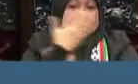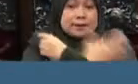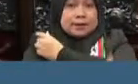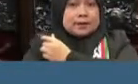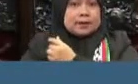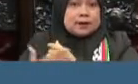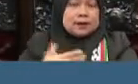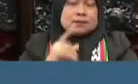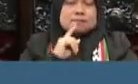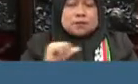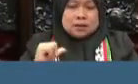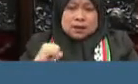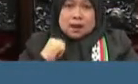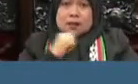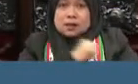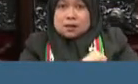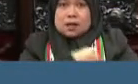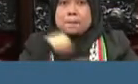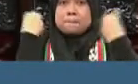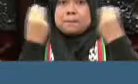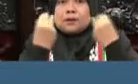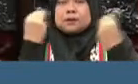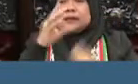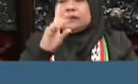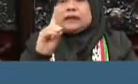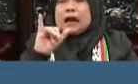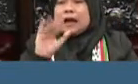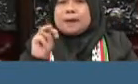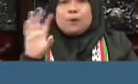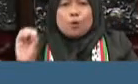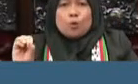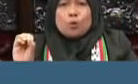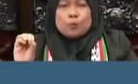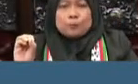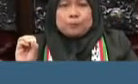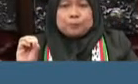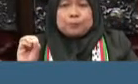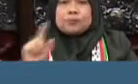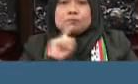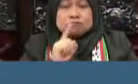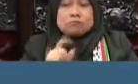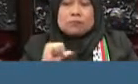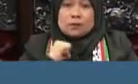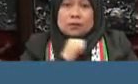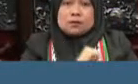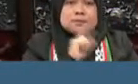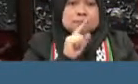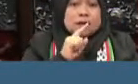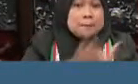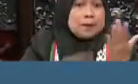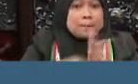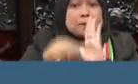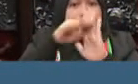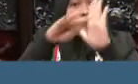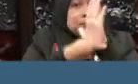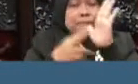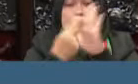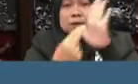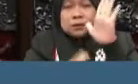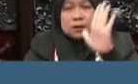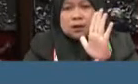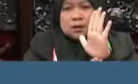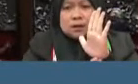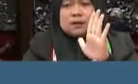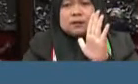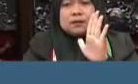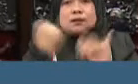yang merupakan ahli majlis di IMO ataupun International Maritime Organization, segala peraturan ataupun